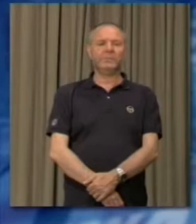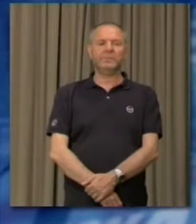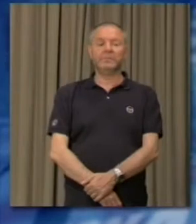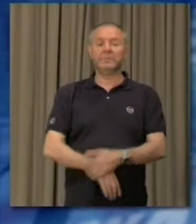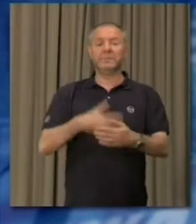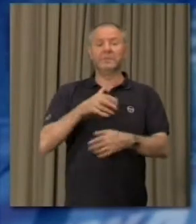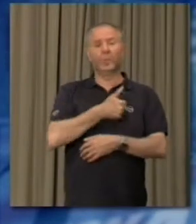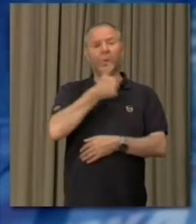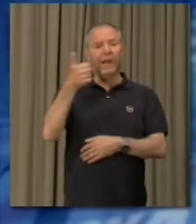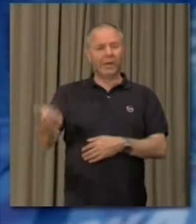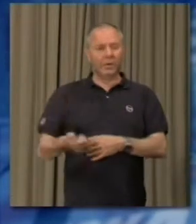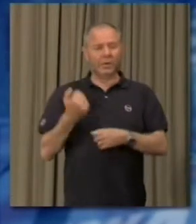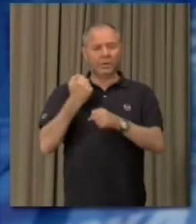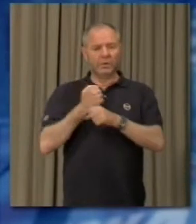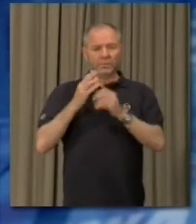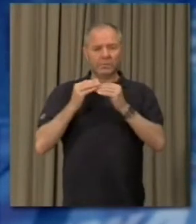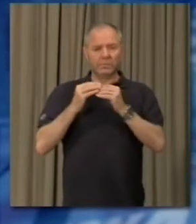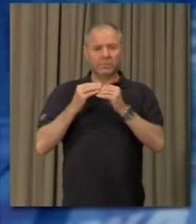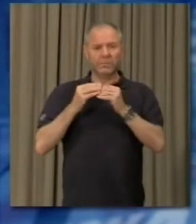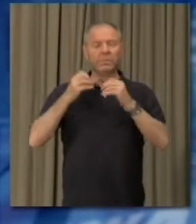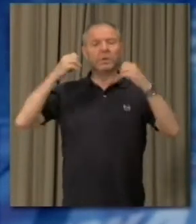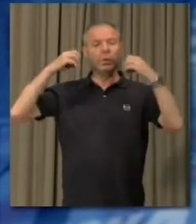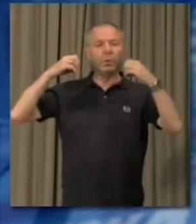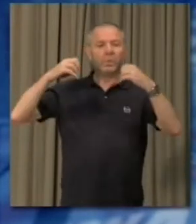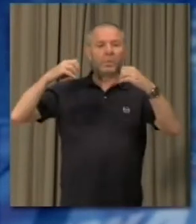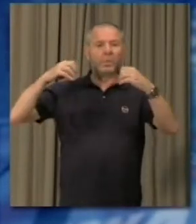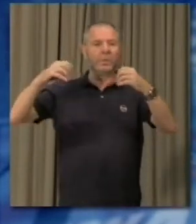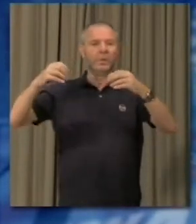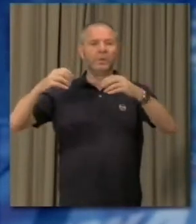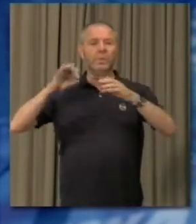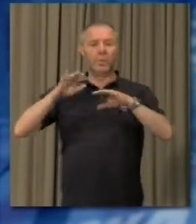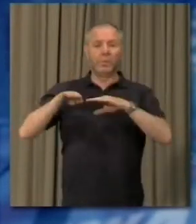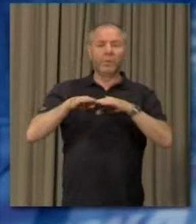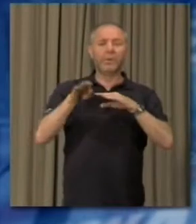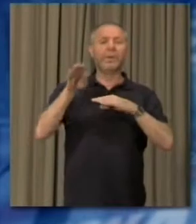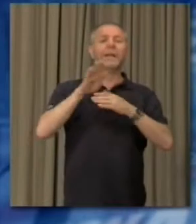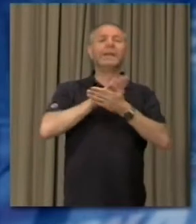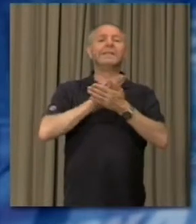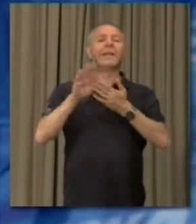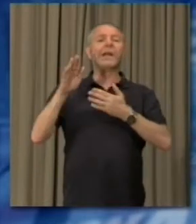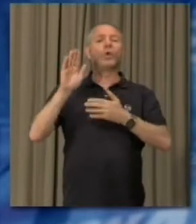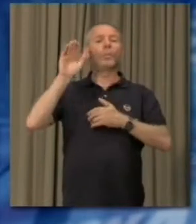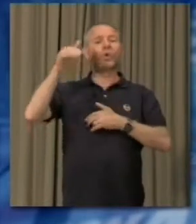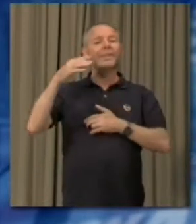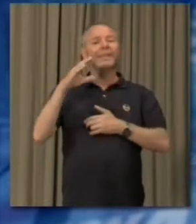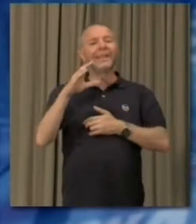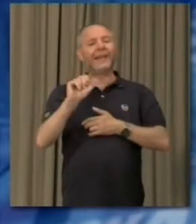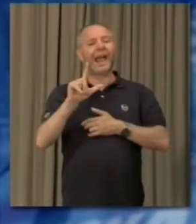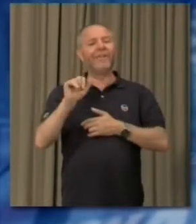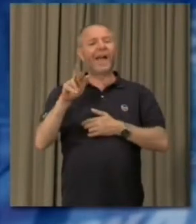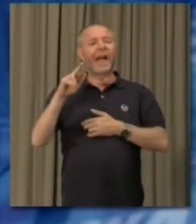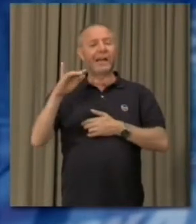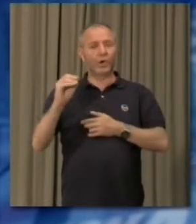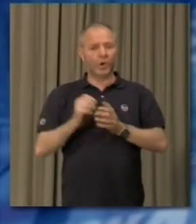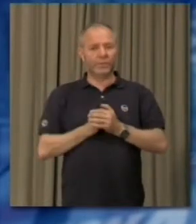Dureranno un anno circa i lavori per l'illuminazione artistica della Via Regia e delle cappelle del Sacro Monte Calvario a Domodossola, un progetto